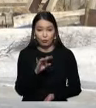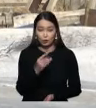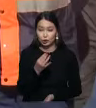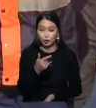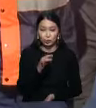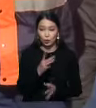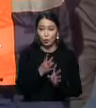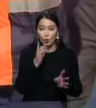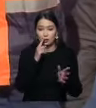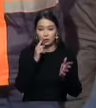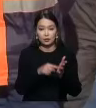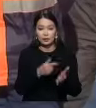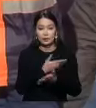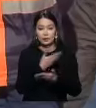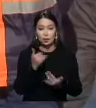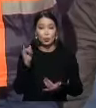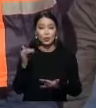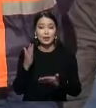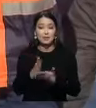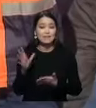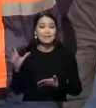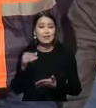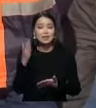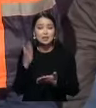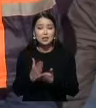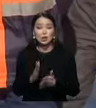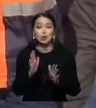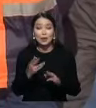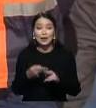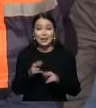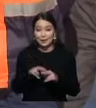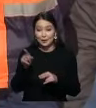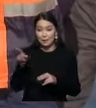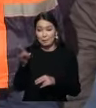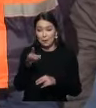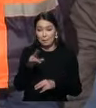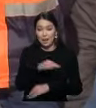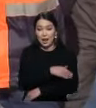не дойдет. Есть, есть, везде, только у нас вот в Шалкарский район, вот по линии